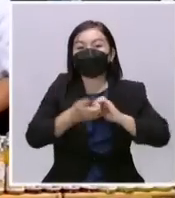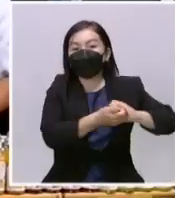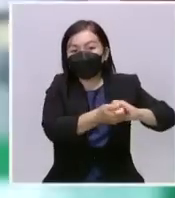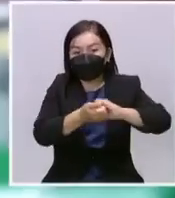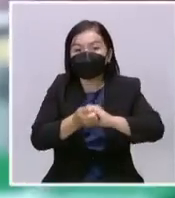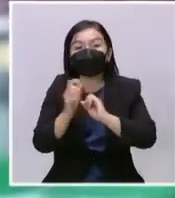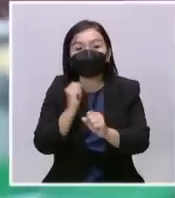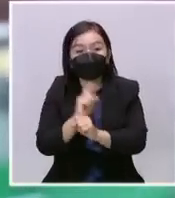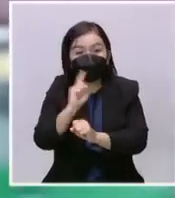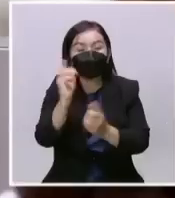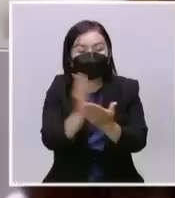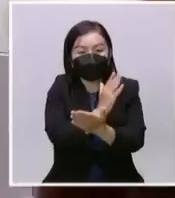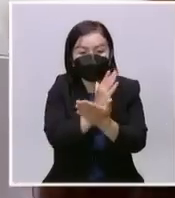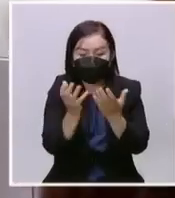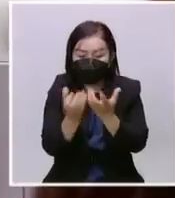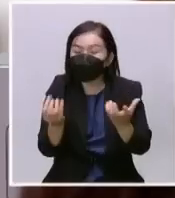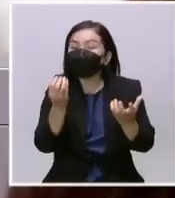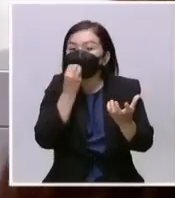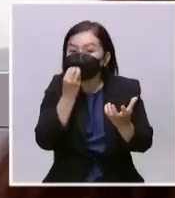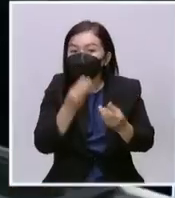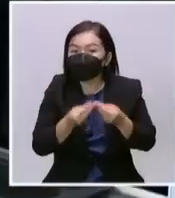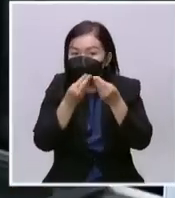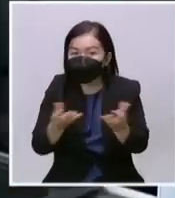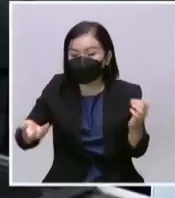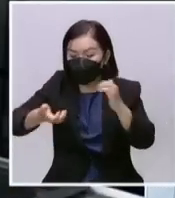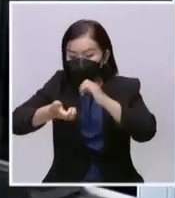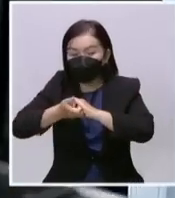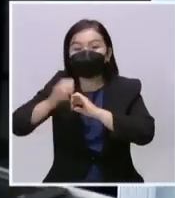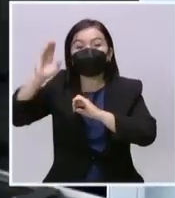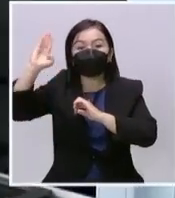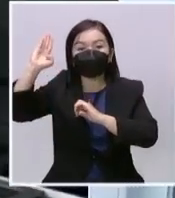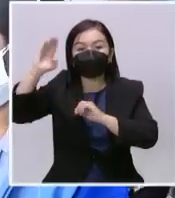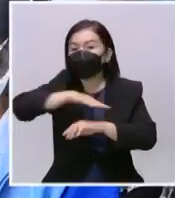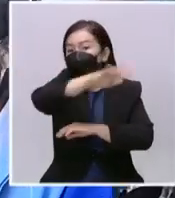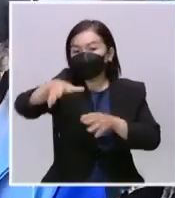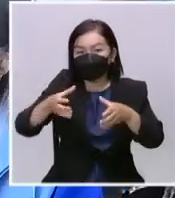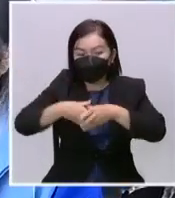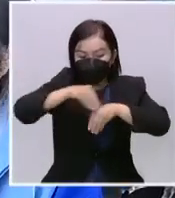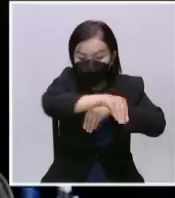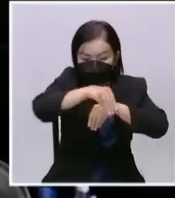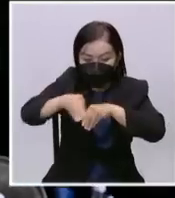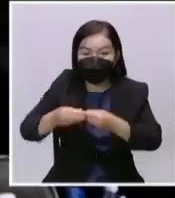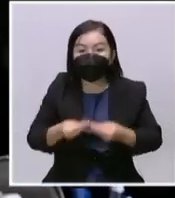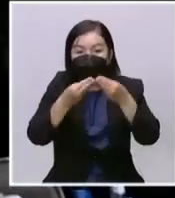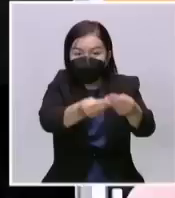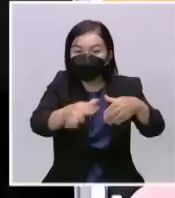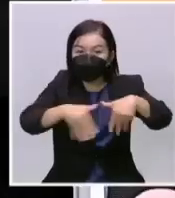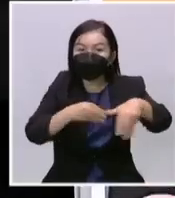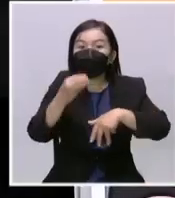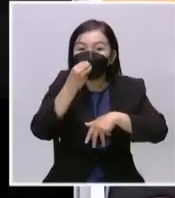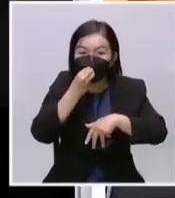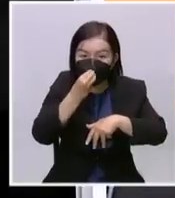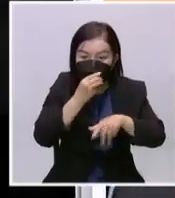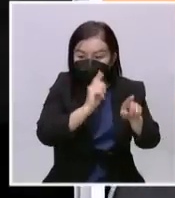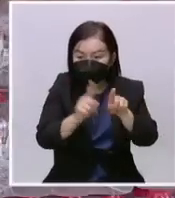การครัวปันอิ่มด้วยการผนึกกำลังบริษัทในเครือและพันธมิตรร่วมแจกอาหาร2ล้านกล่องใน40จุด